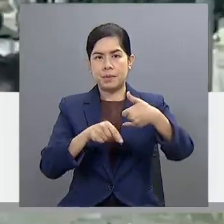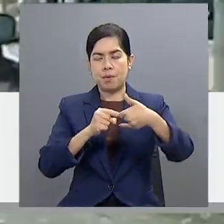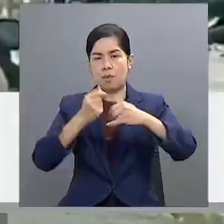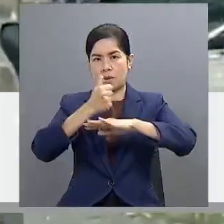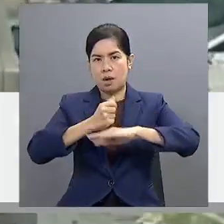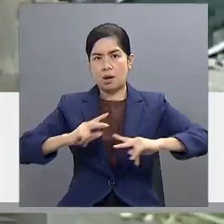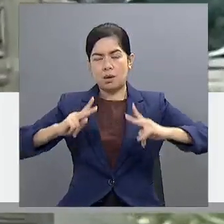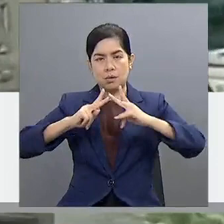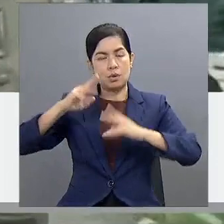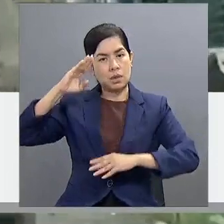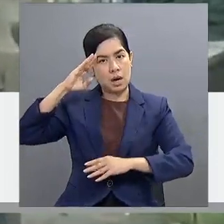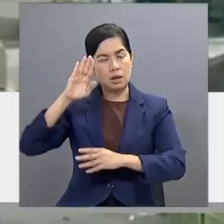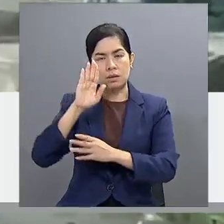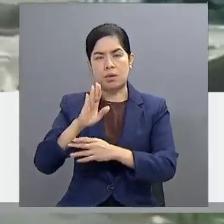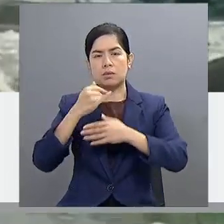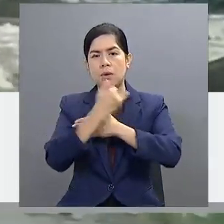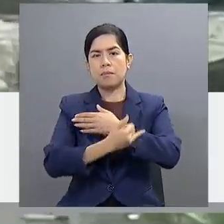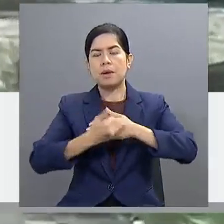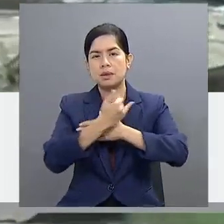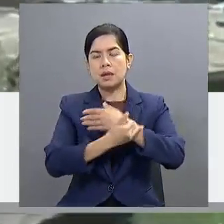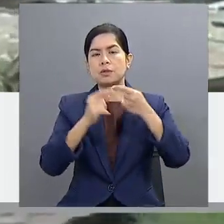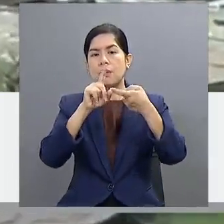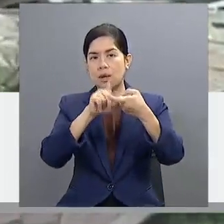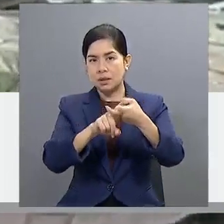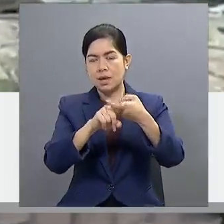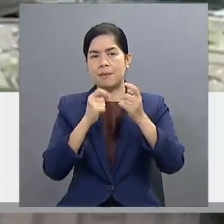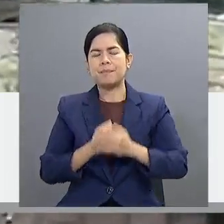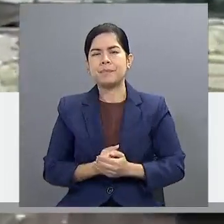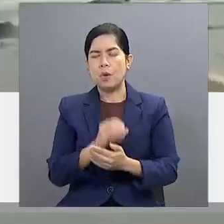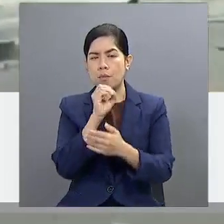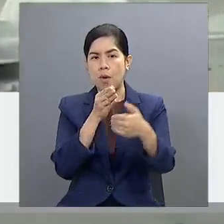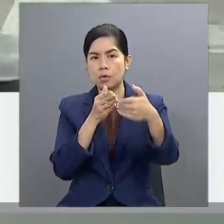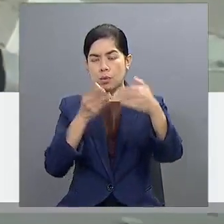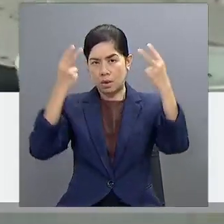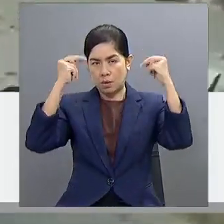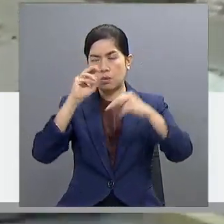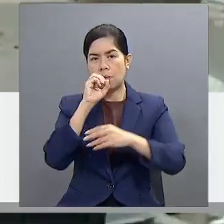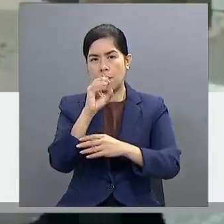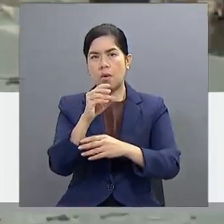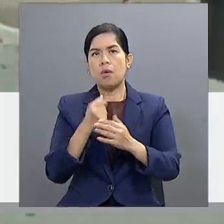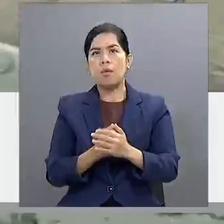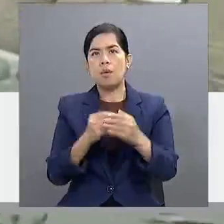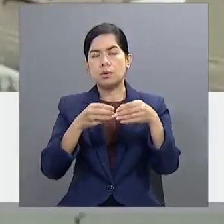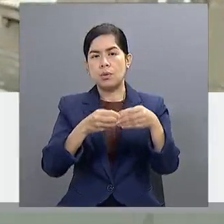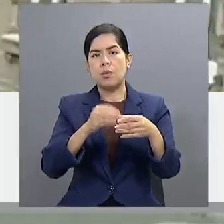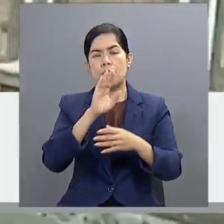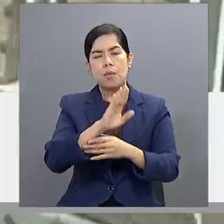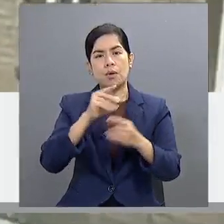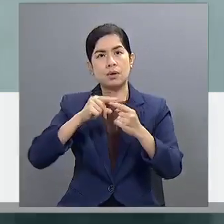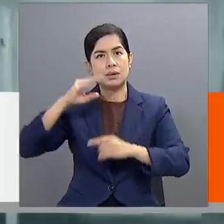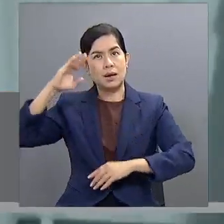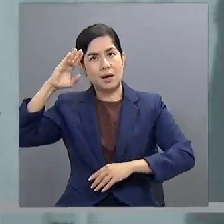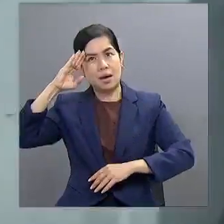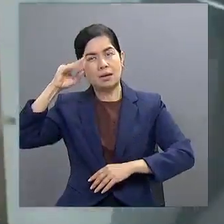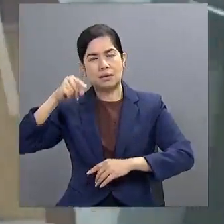ที่แจ้งวลาดิเมียร์ปูตินประธานาธิบดีรัสเซียว่าผลจากความสำเร็จของปฏิบัติการทางทหารของกองกำลังรัสเซีย